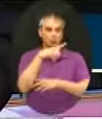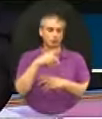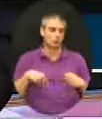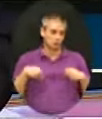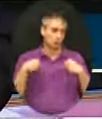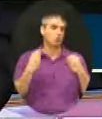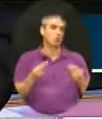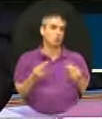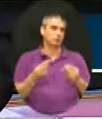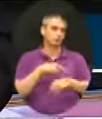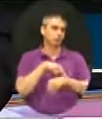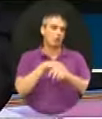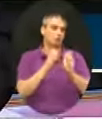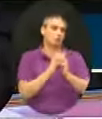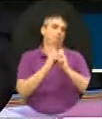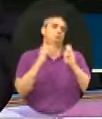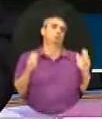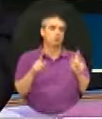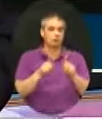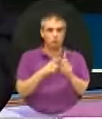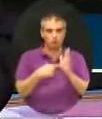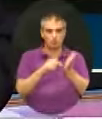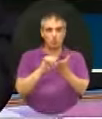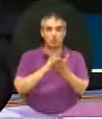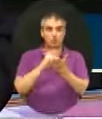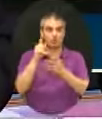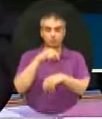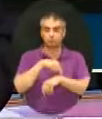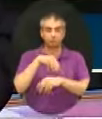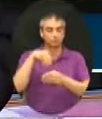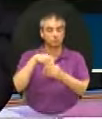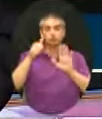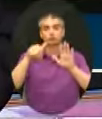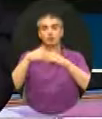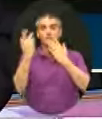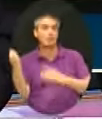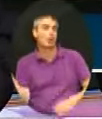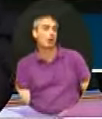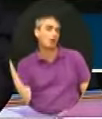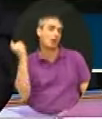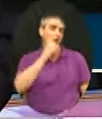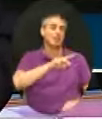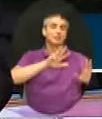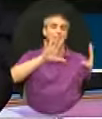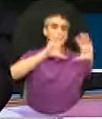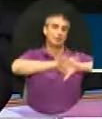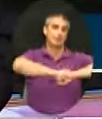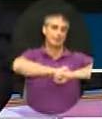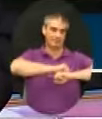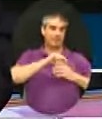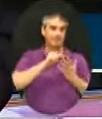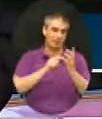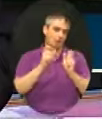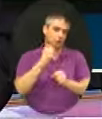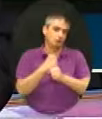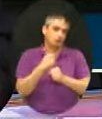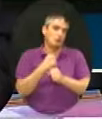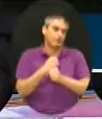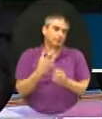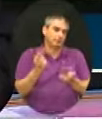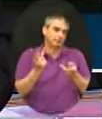נותנות הרבה שעות הצבעה, כמו לדוגמה ניו יורק, ששם שעות ההצבעה מ6:00 עד 21:00, בגלל שאנשים עובדים,